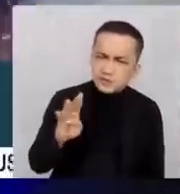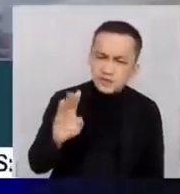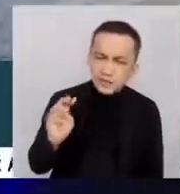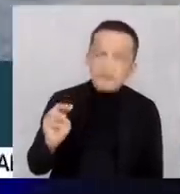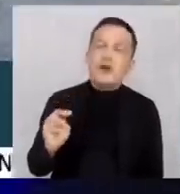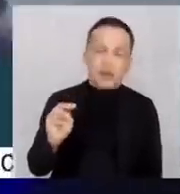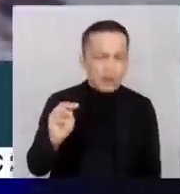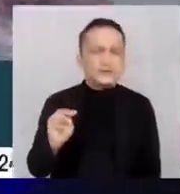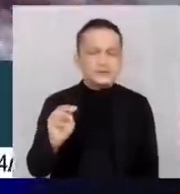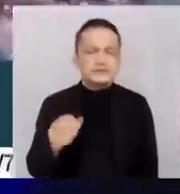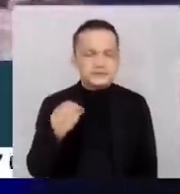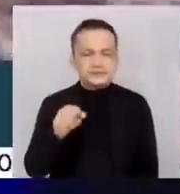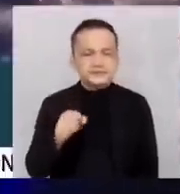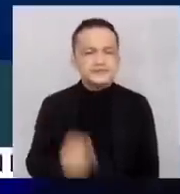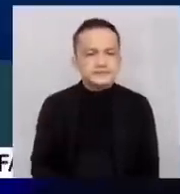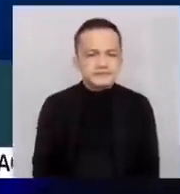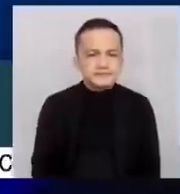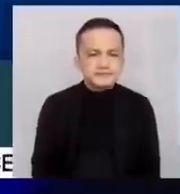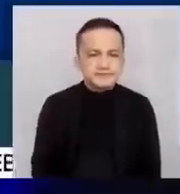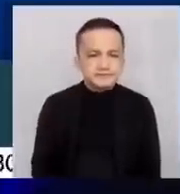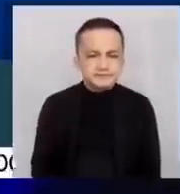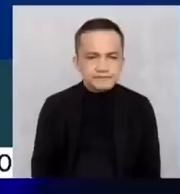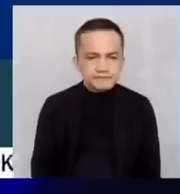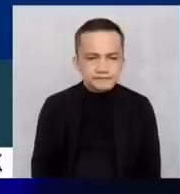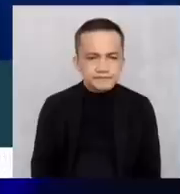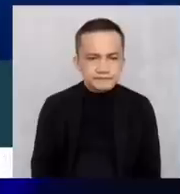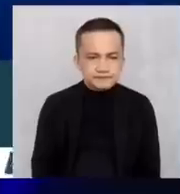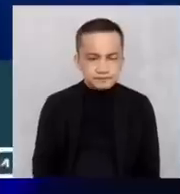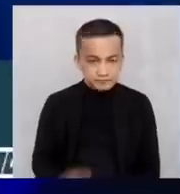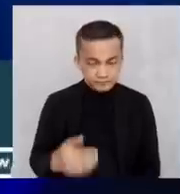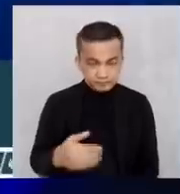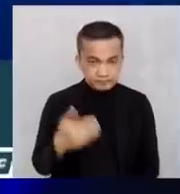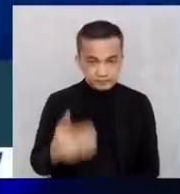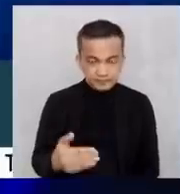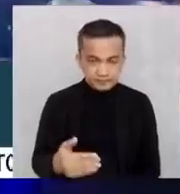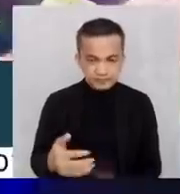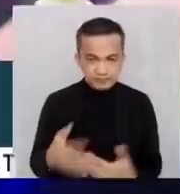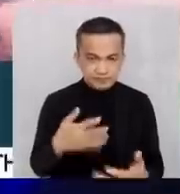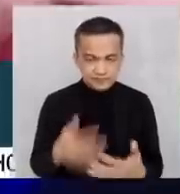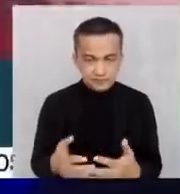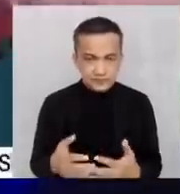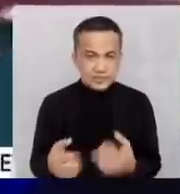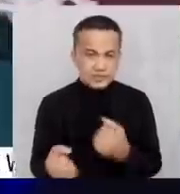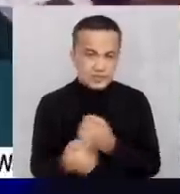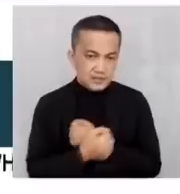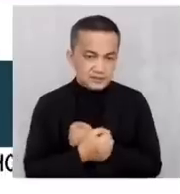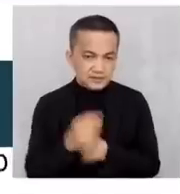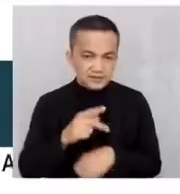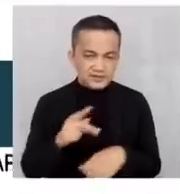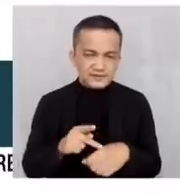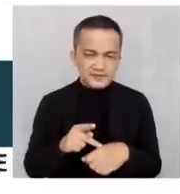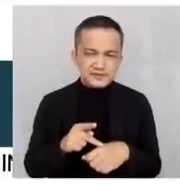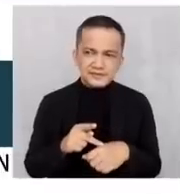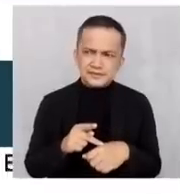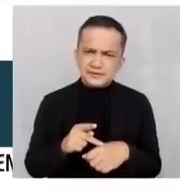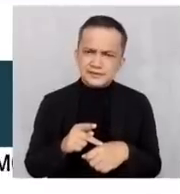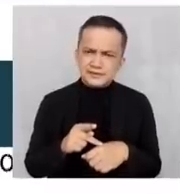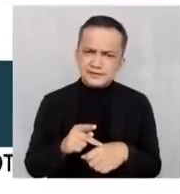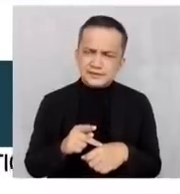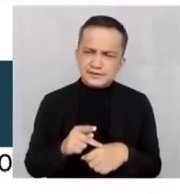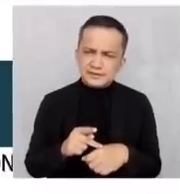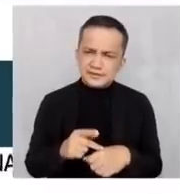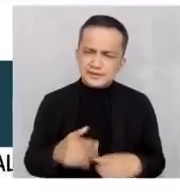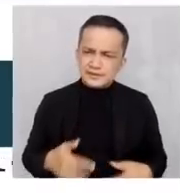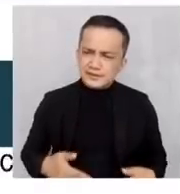DBM. Mm-hmm. All right. Now, instead of love the Philippines, leave the Philippines is trending on